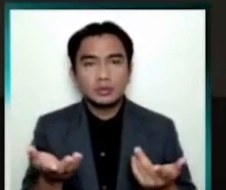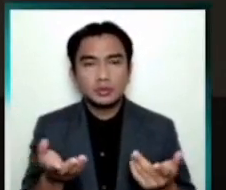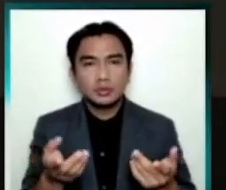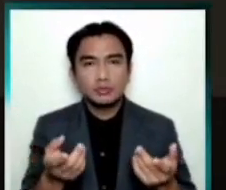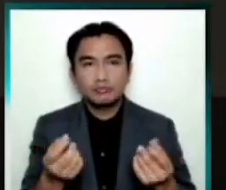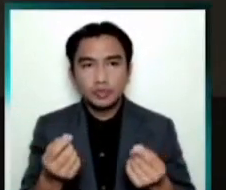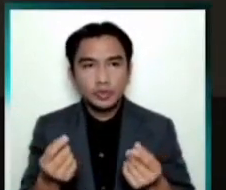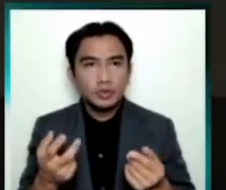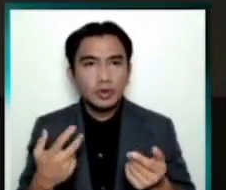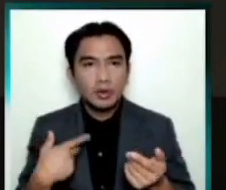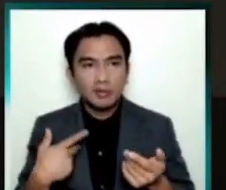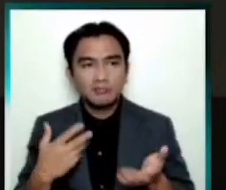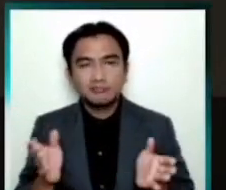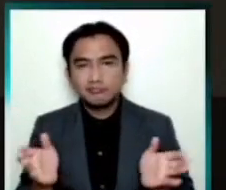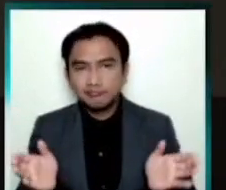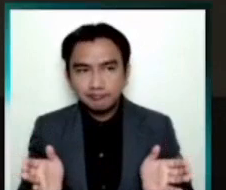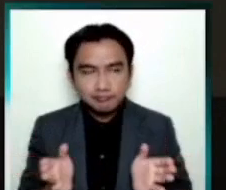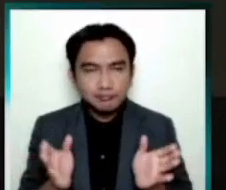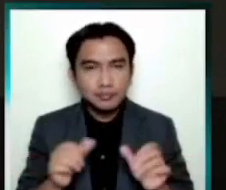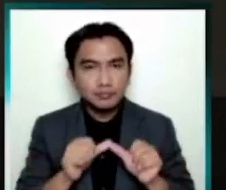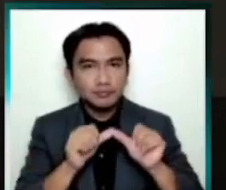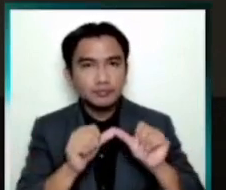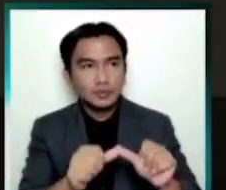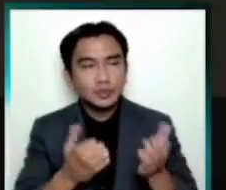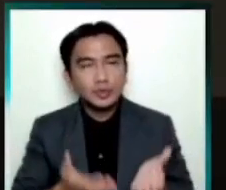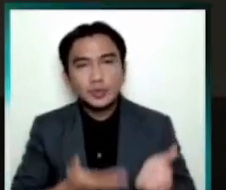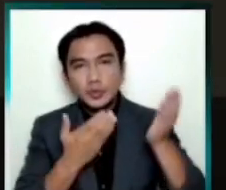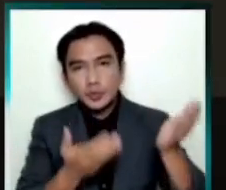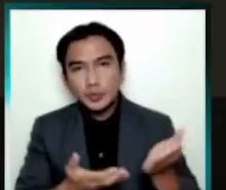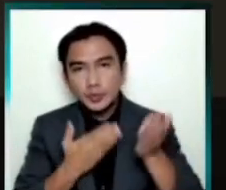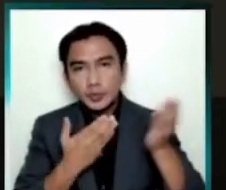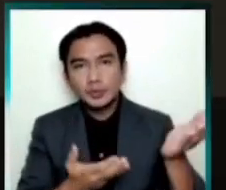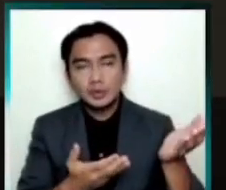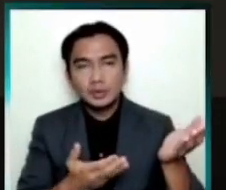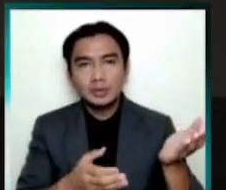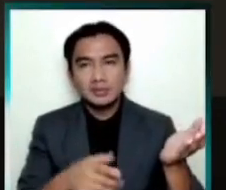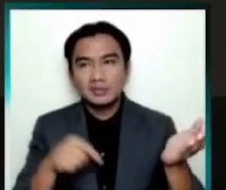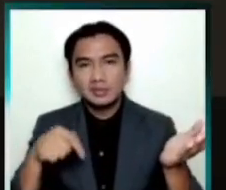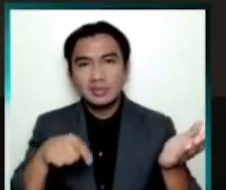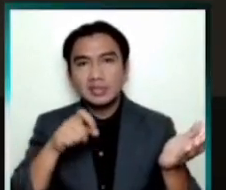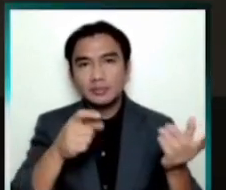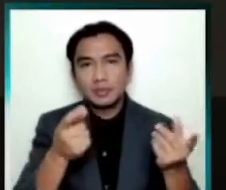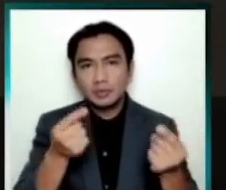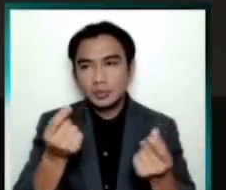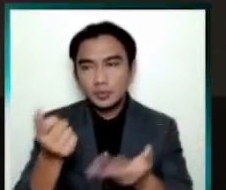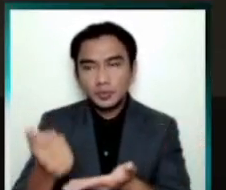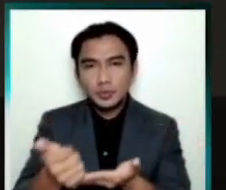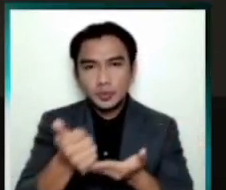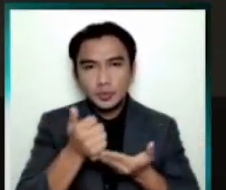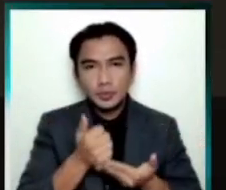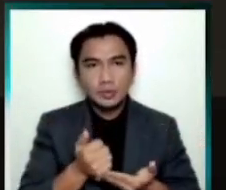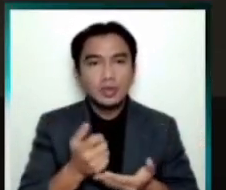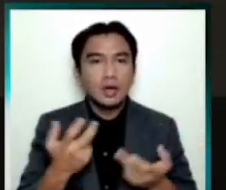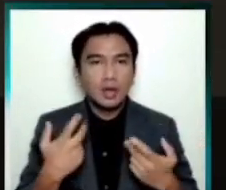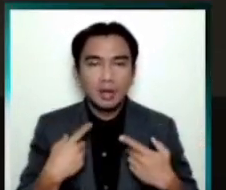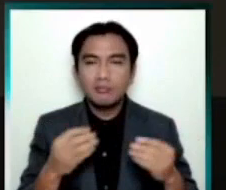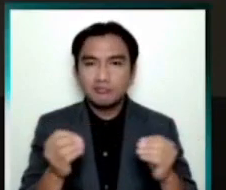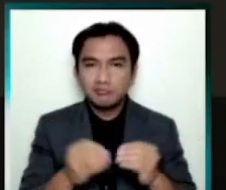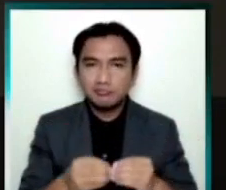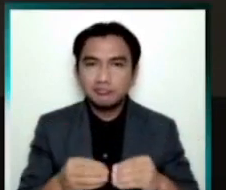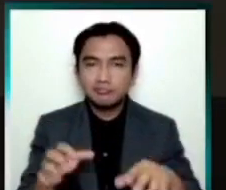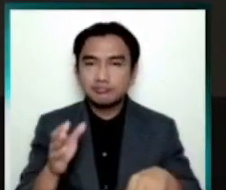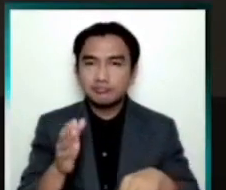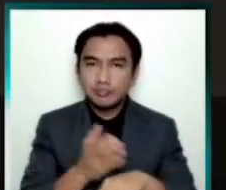agenda of animosity, tulungan ninyo lang na humuna kami, allow us to be more productive, and learn